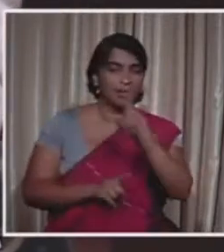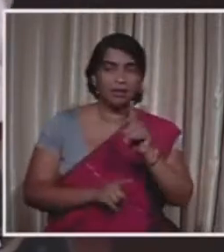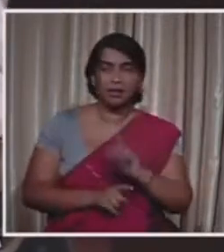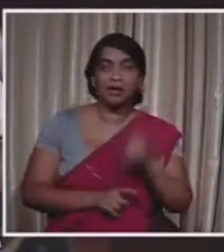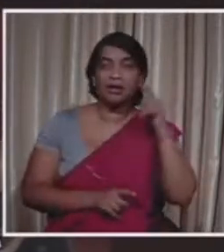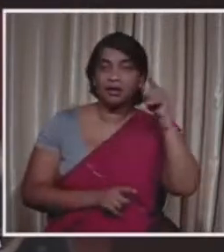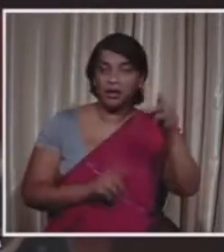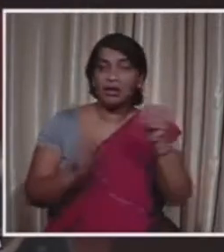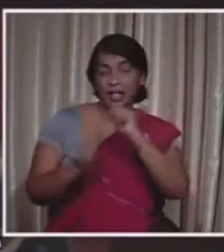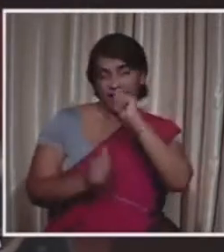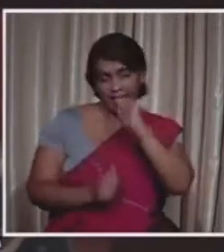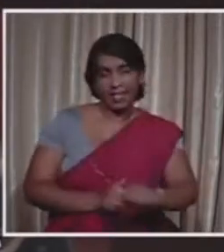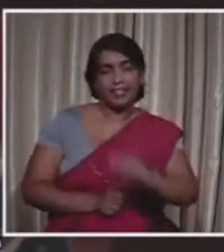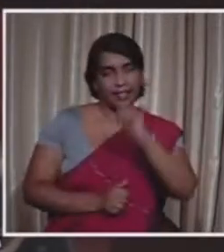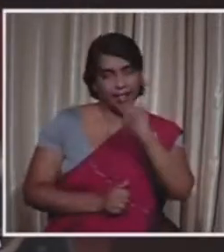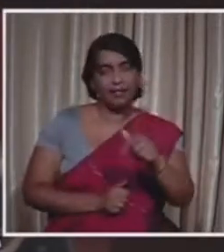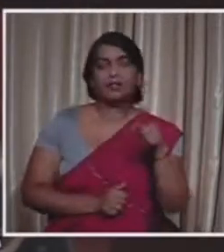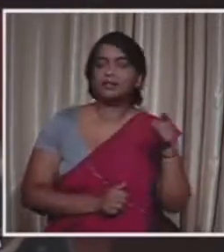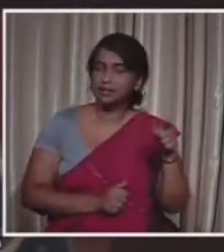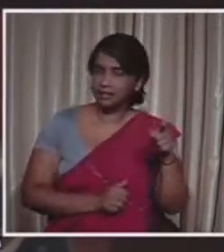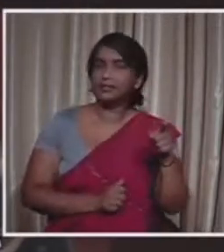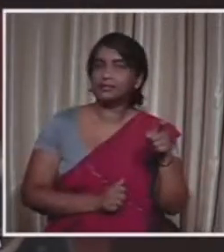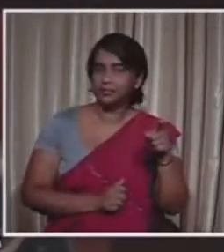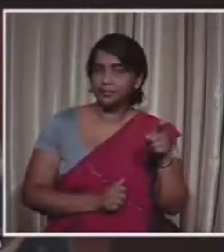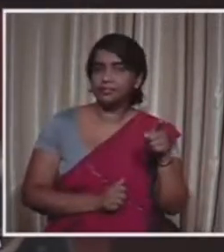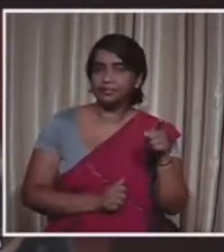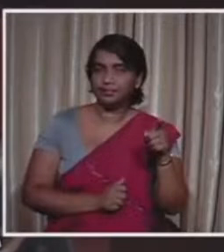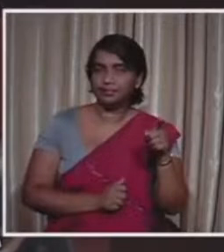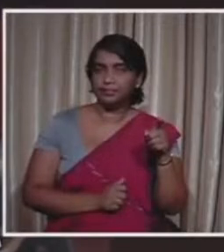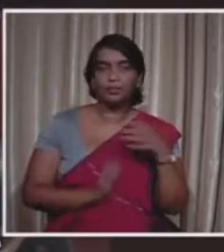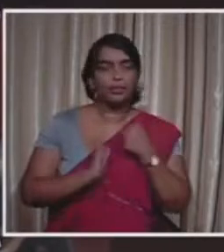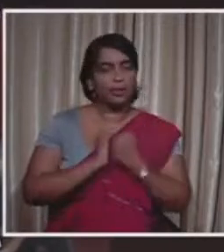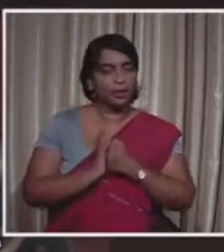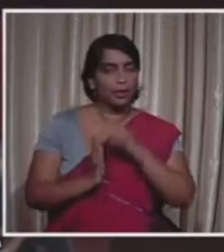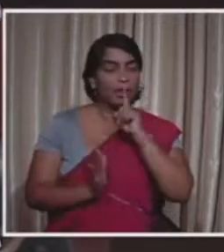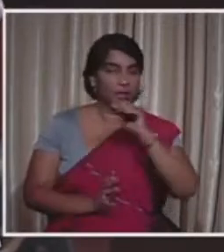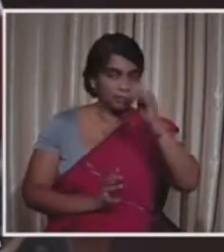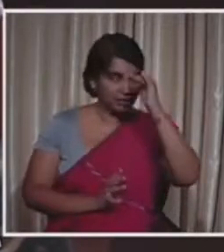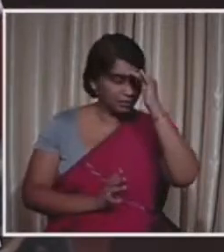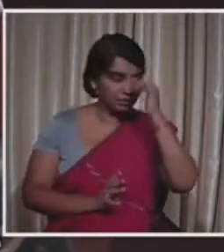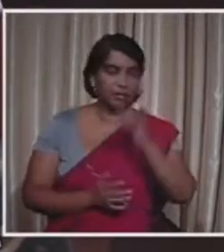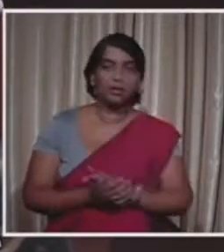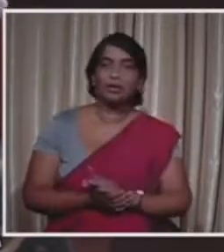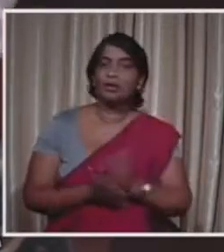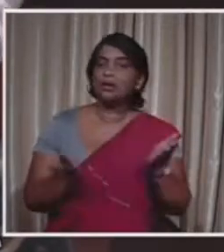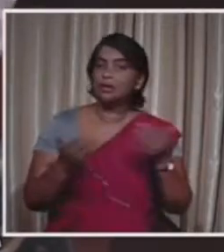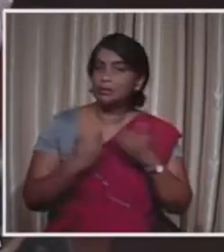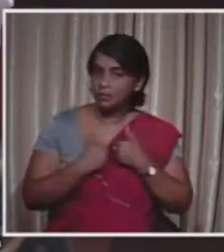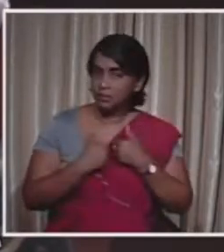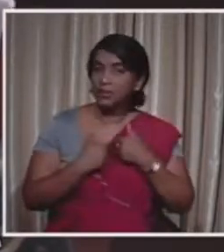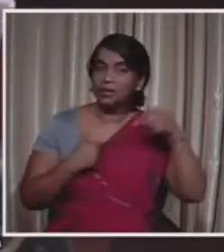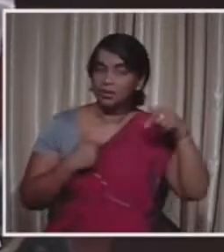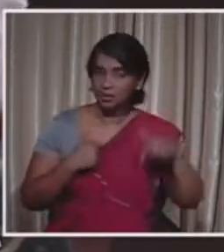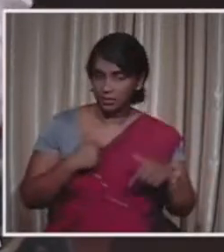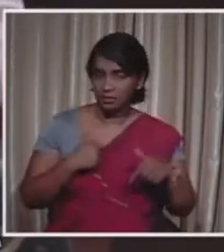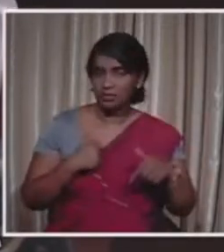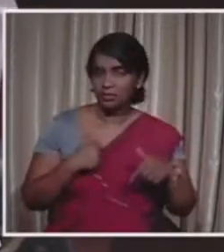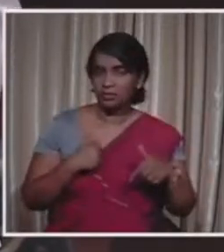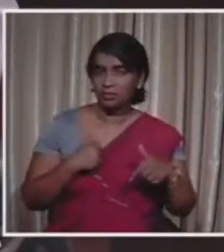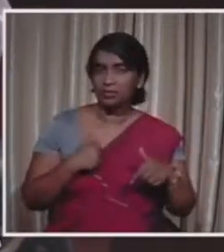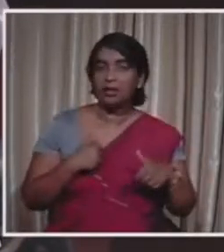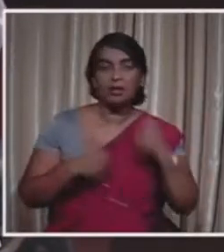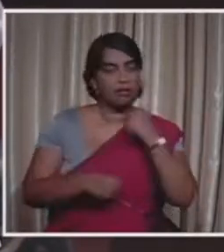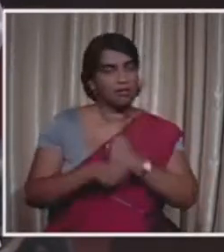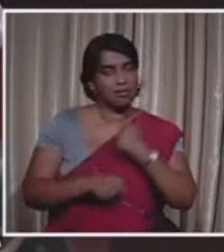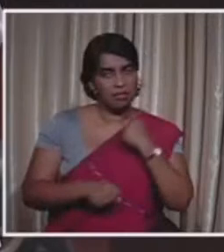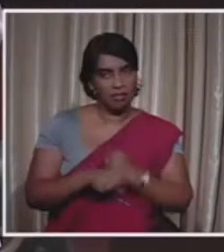ඒක තමයි තිත් ඇත්ත. ඒ නිසා ගරු කතානායකතුමනි අපි අද මේ